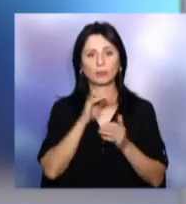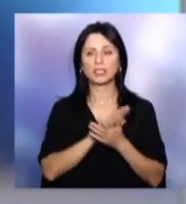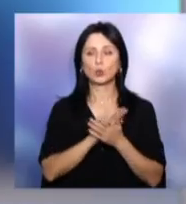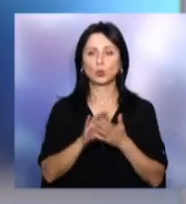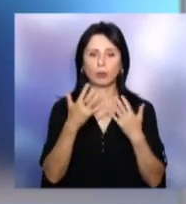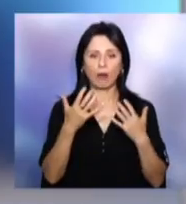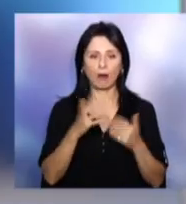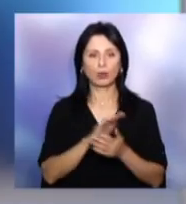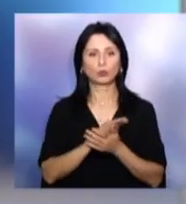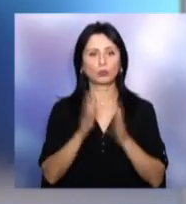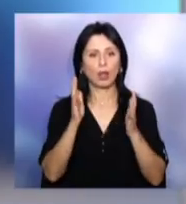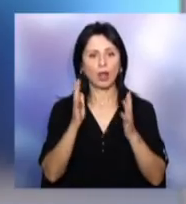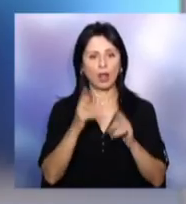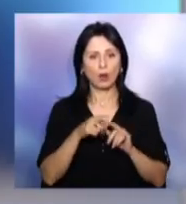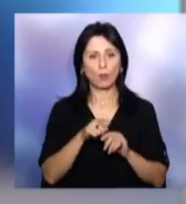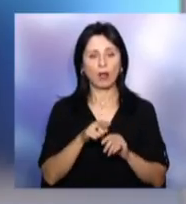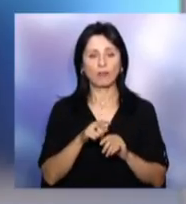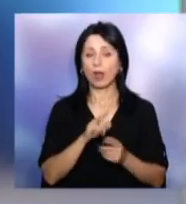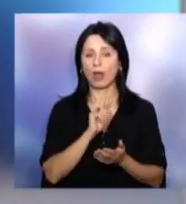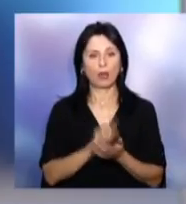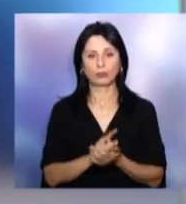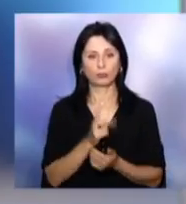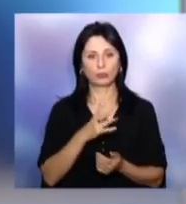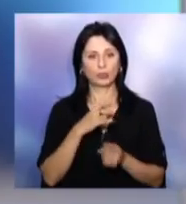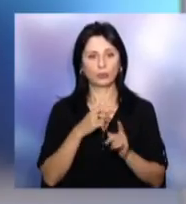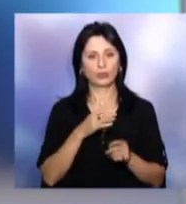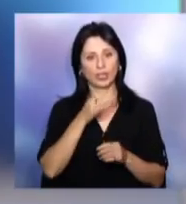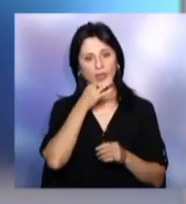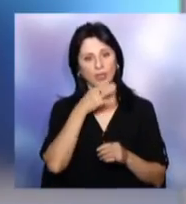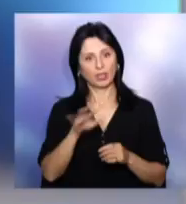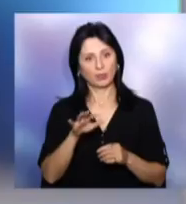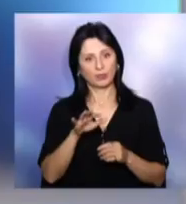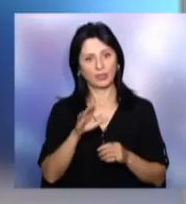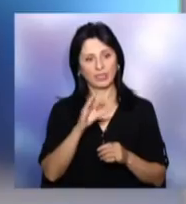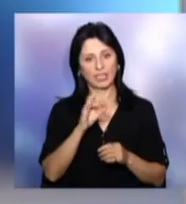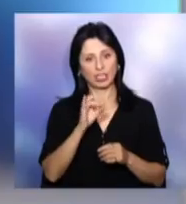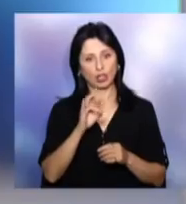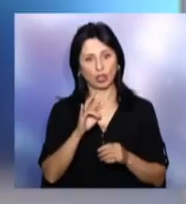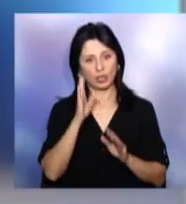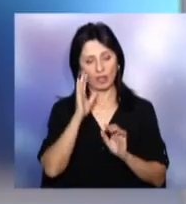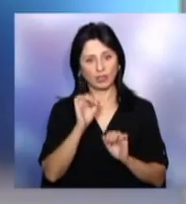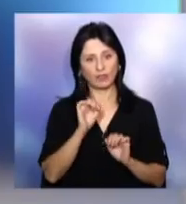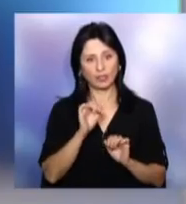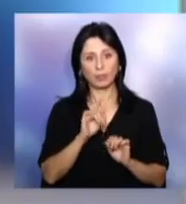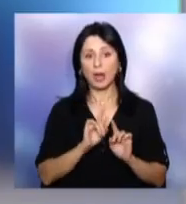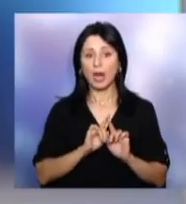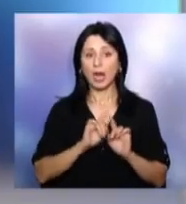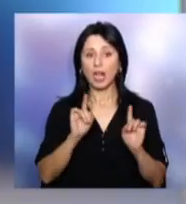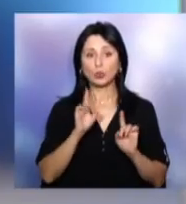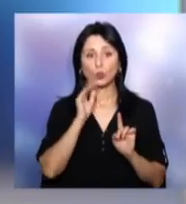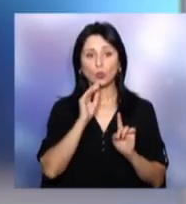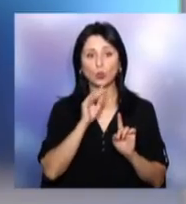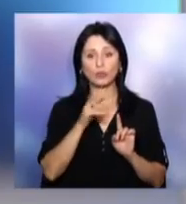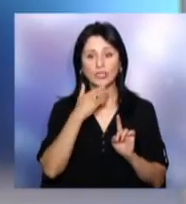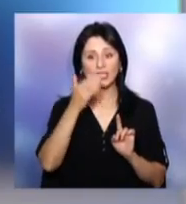სუფთა ხელებზე, მაგრამ ეს არის აუცილებელი პირობა იმისათვის, რომ ნებისმიერ სეზონზე დავიცვათ თავი, მაგრამ განსაკუთრებით